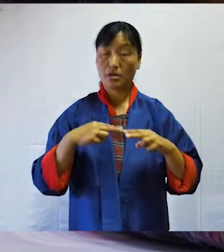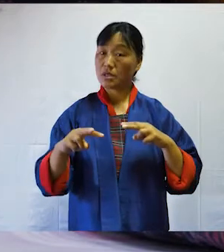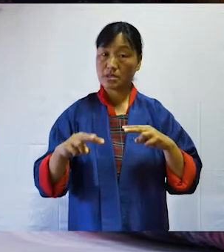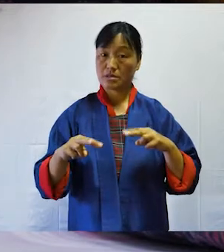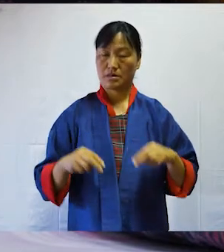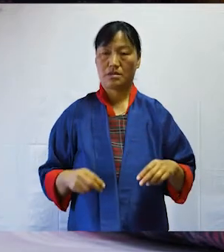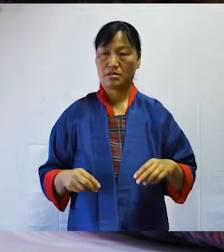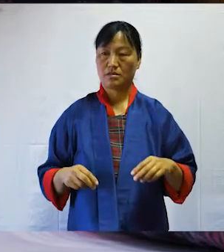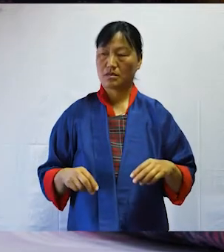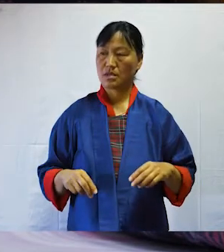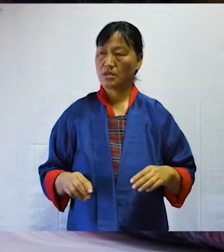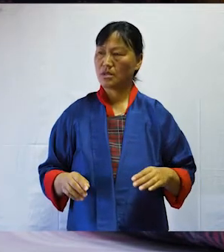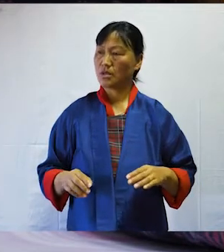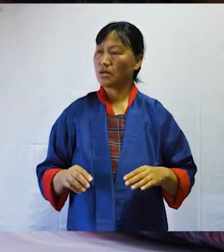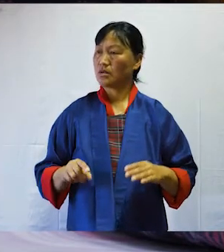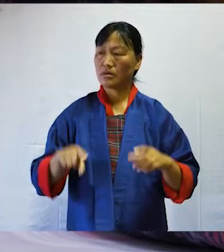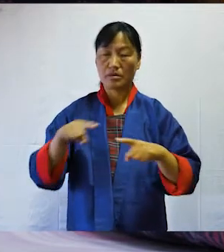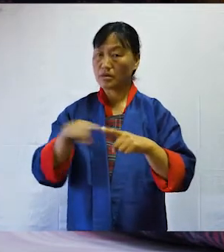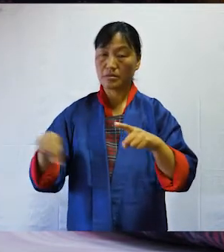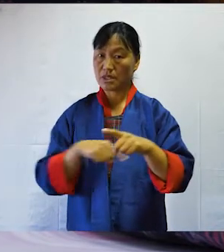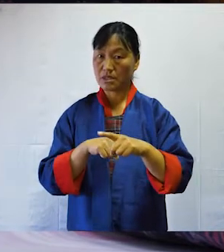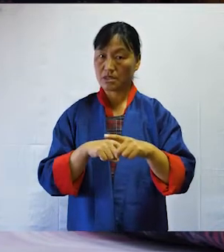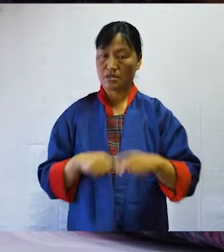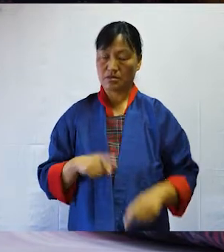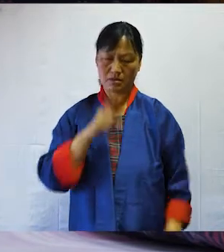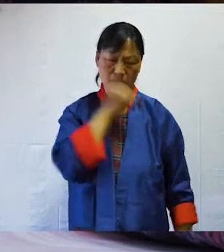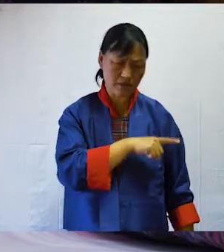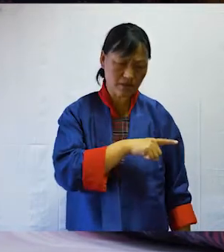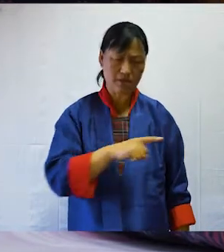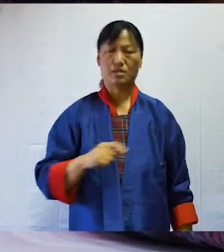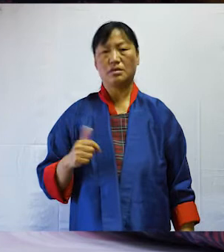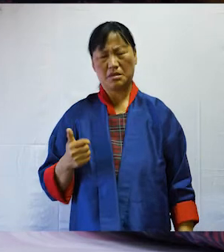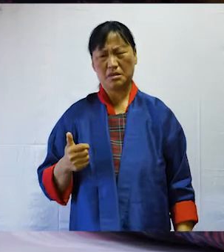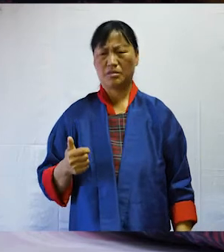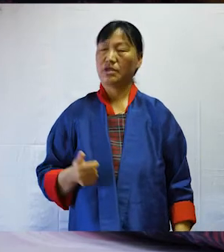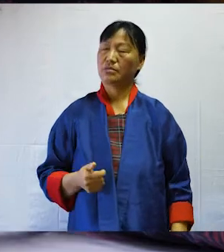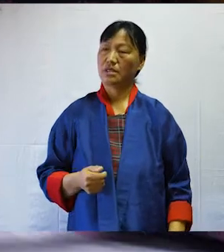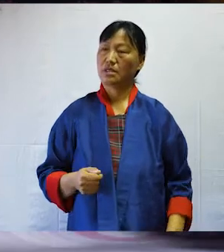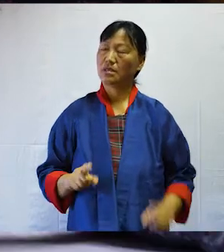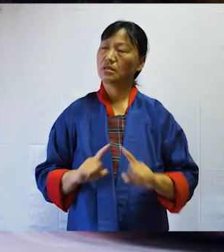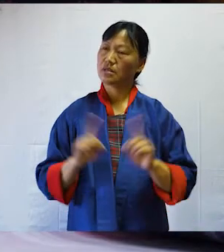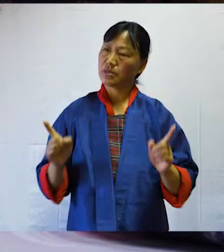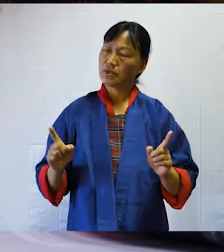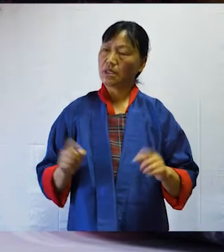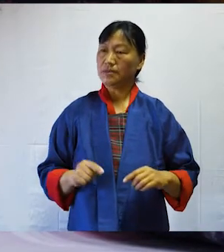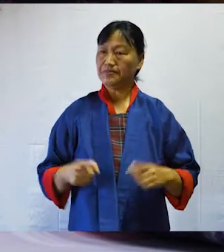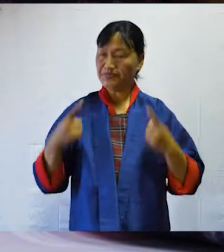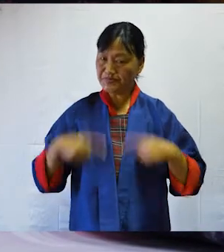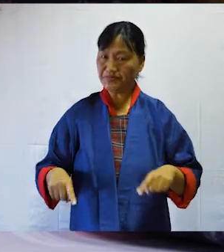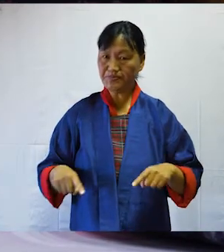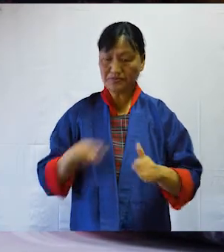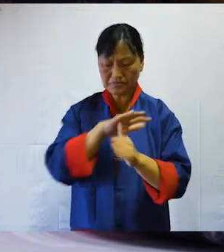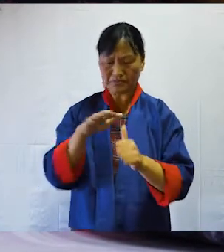पनि भयो अटिजम हुनेहरूले अब लाइक सोसाइटीमा उनीहरूलाई डिस्क्रिमिनेसन पनि हुन्छ हुने हुन्छ त्यो